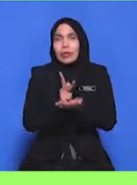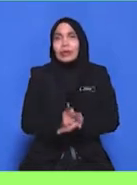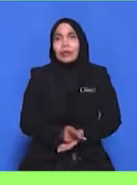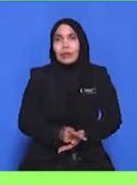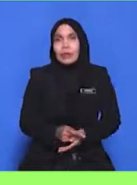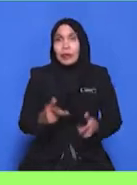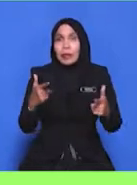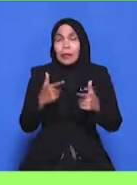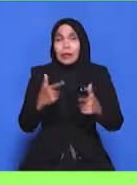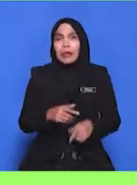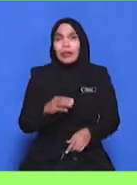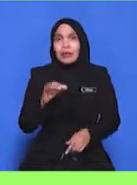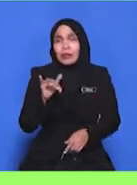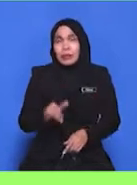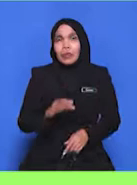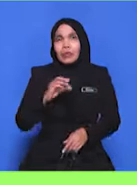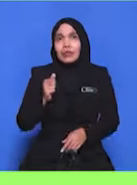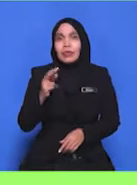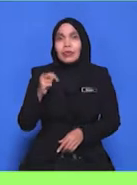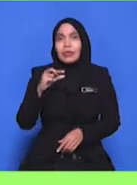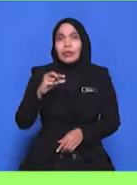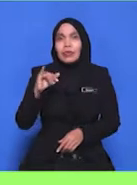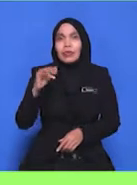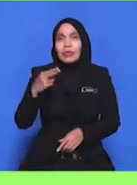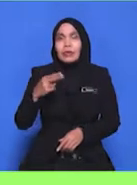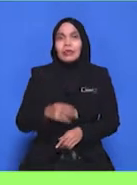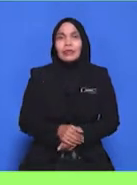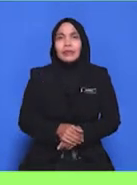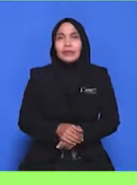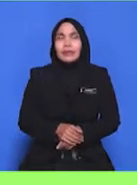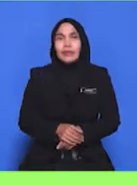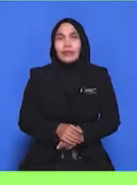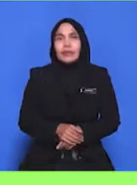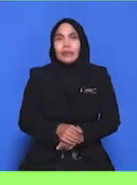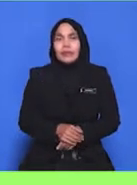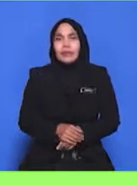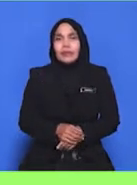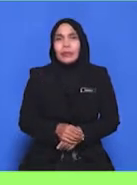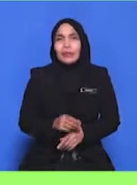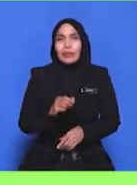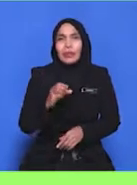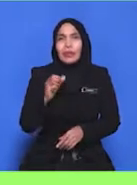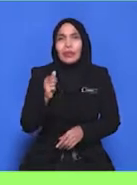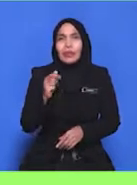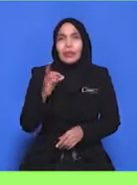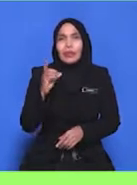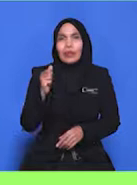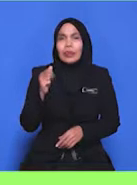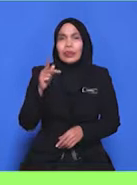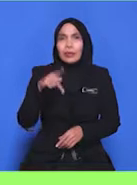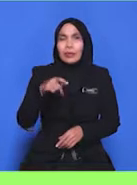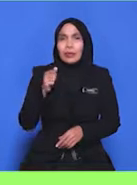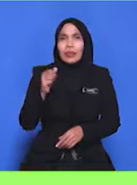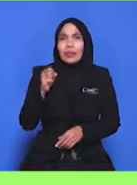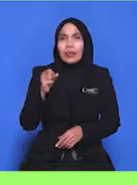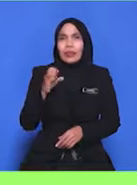corak gerakan daripada Parsi dalam ketenteraan. Peralatan dan strategi adalah dua elemen yang sangat